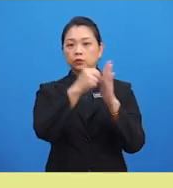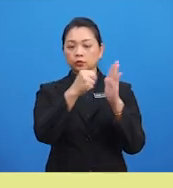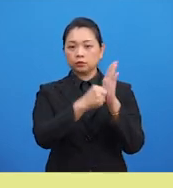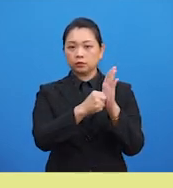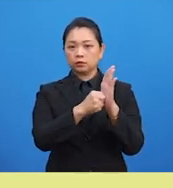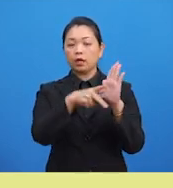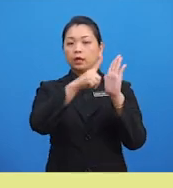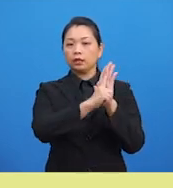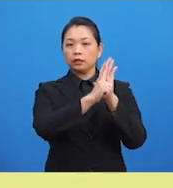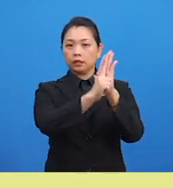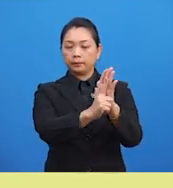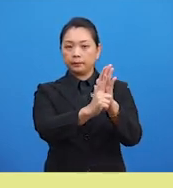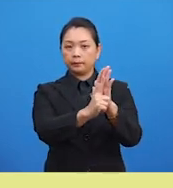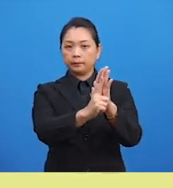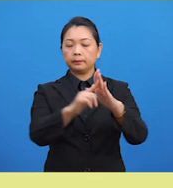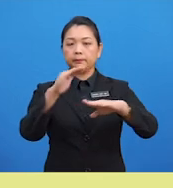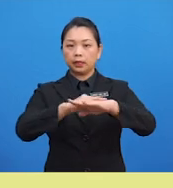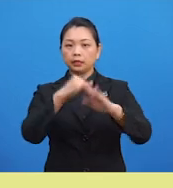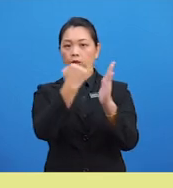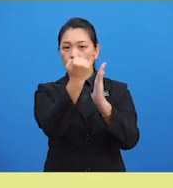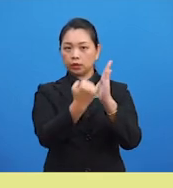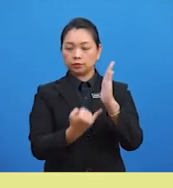lukisan yang dilukis.